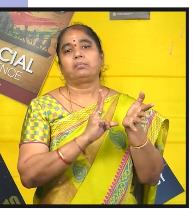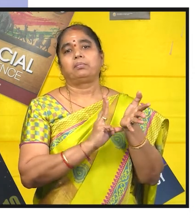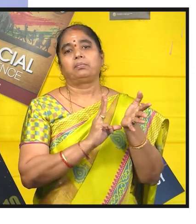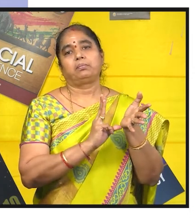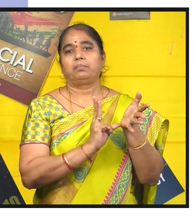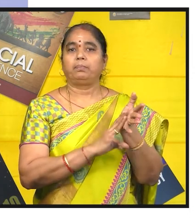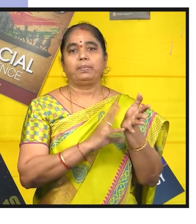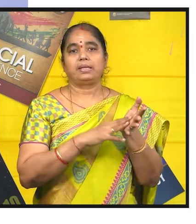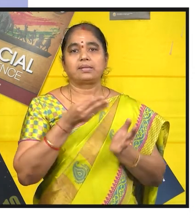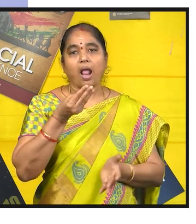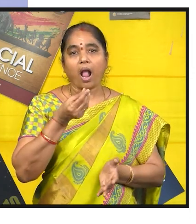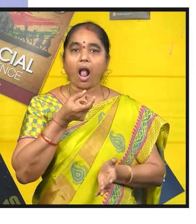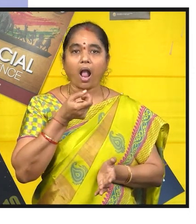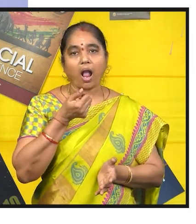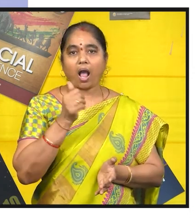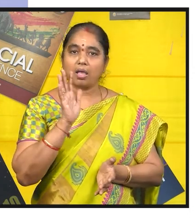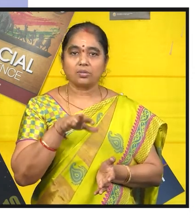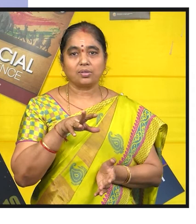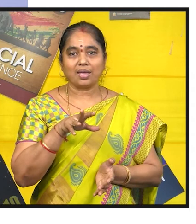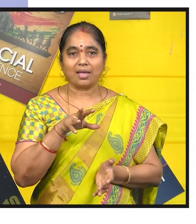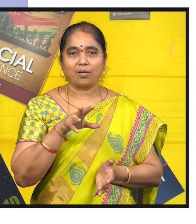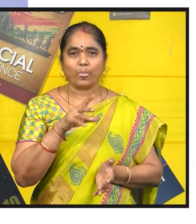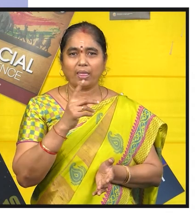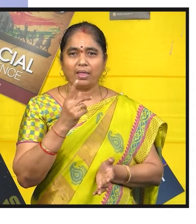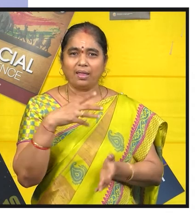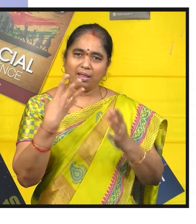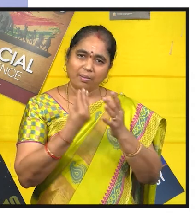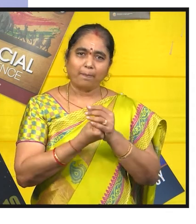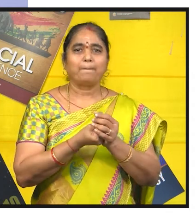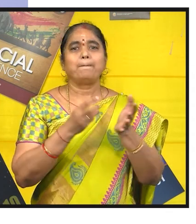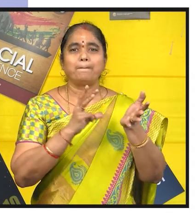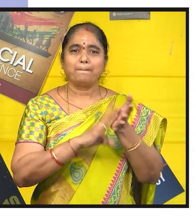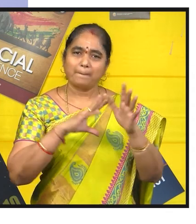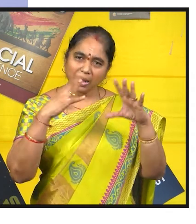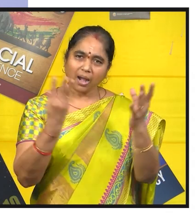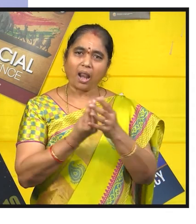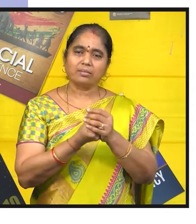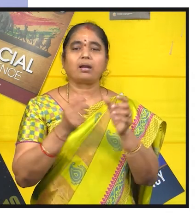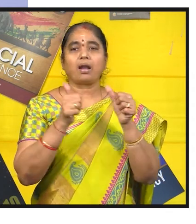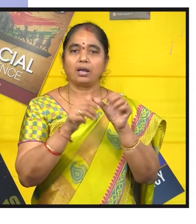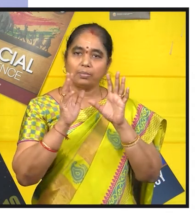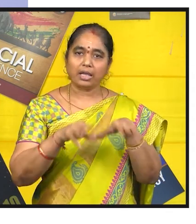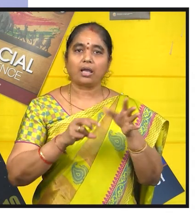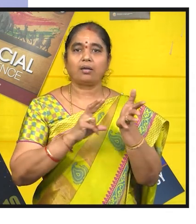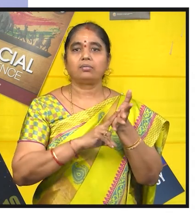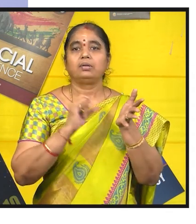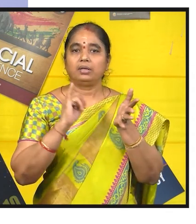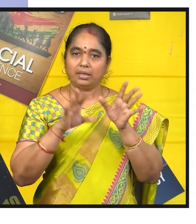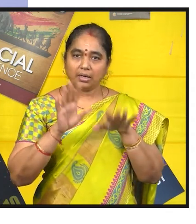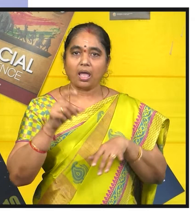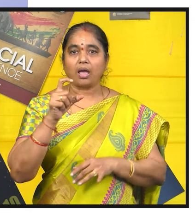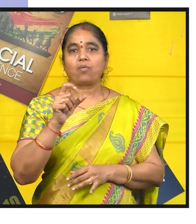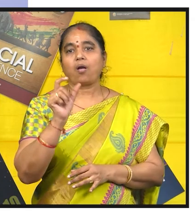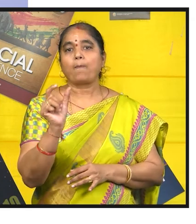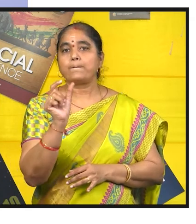காயின்ஸ் நம்ம வச்சிருக்கிறோம் இல்லையா, இந்த காயின்ஸ் நம்ம பார்த்தோம் அப்படின்னு சொன்னா அவைகளை வந்து உலோக கலவை என்று அழைக்கிறோம். காரணம் அலுமினியம் இருக்கும், நிக்கல் இருக்கும்,